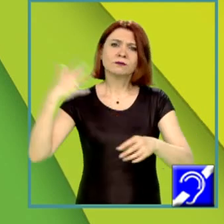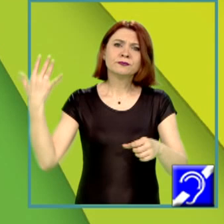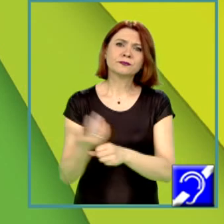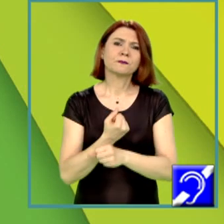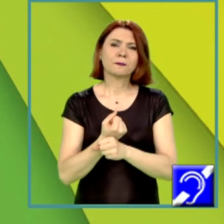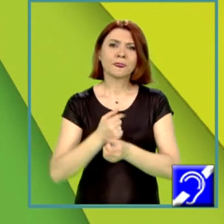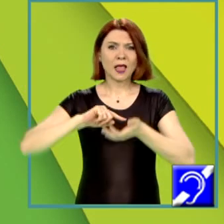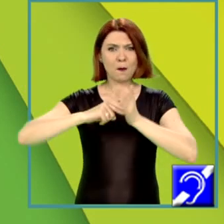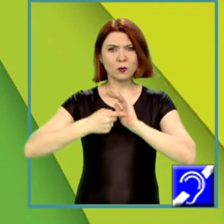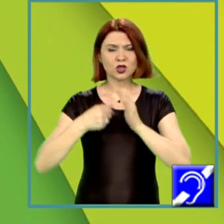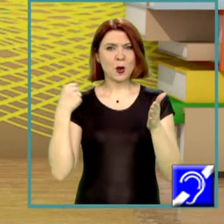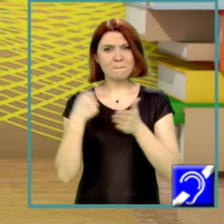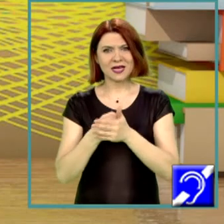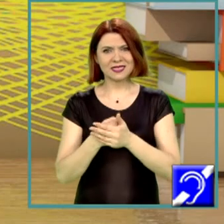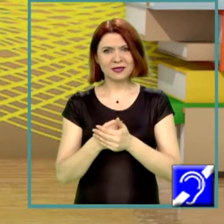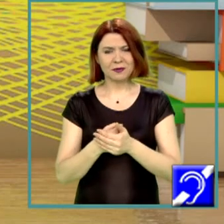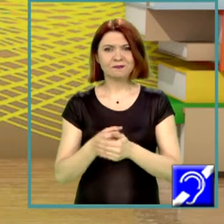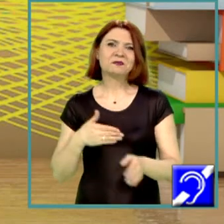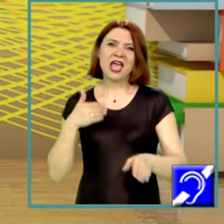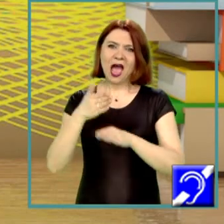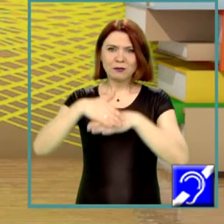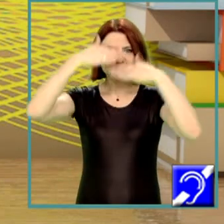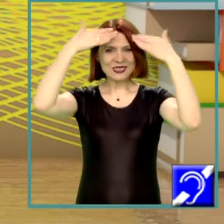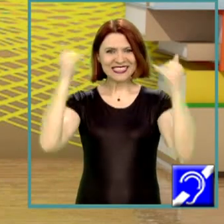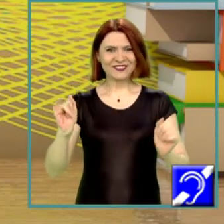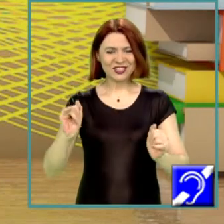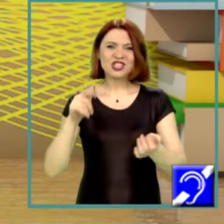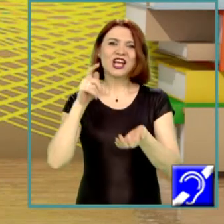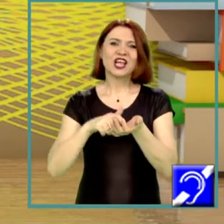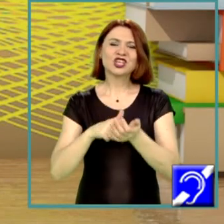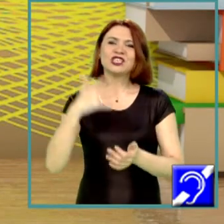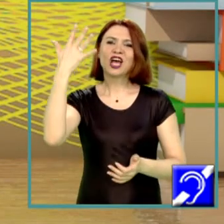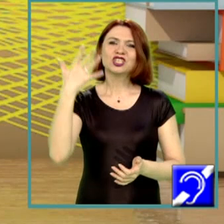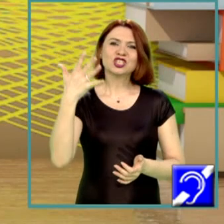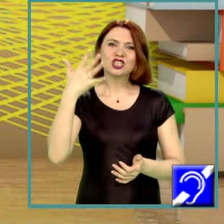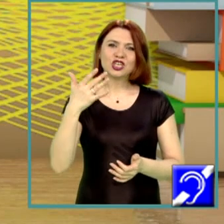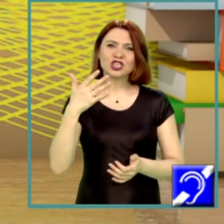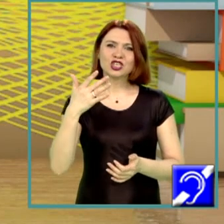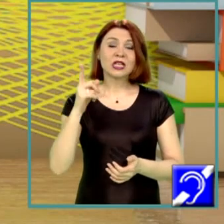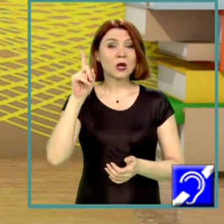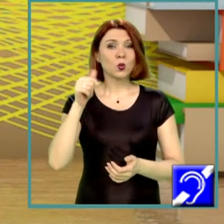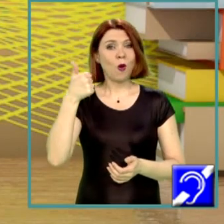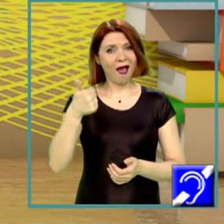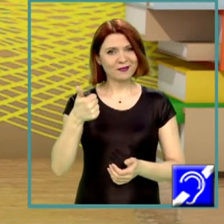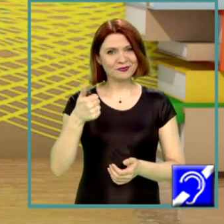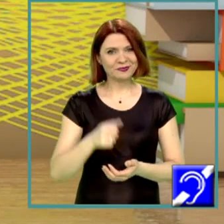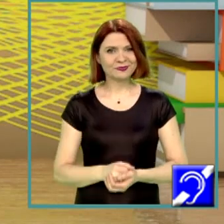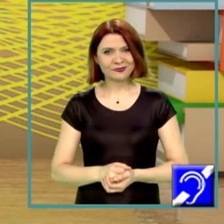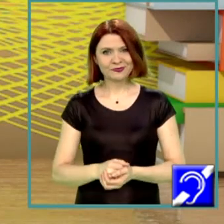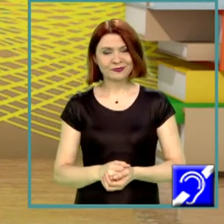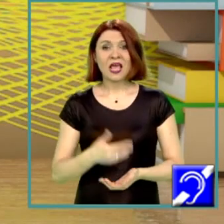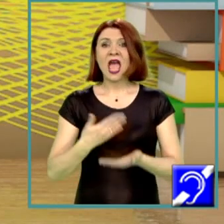obținem punctaj maxim am ajuns în sfârșit la cea de a 5-a cerință de la subiectul 1 a